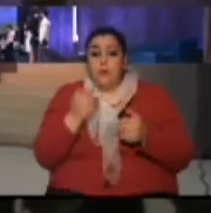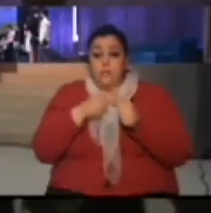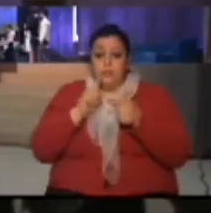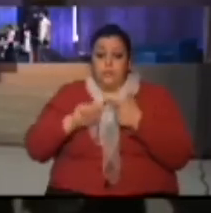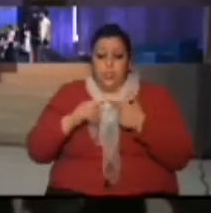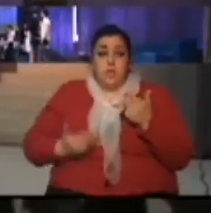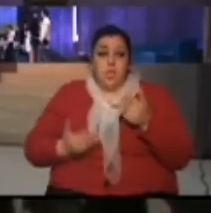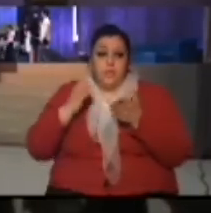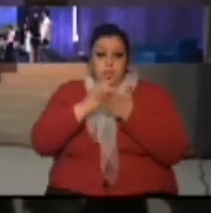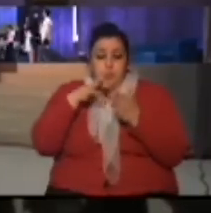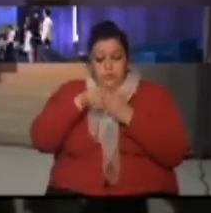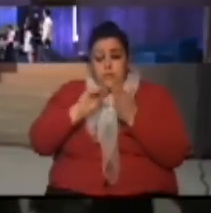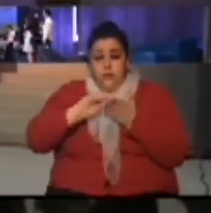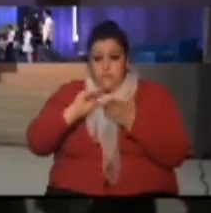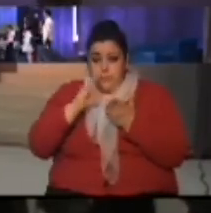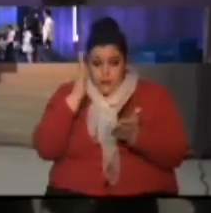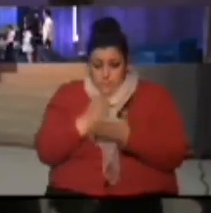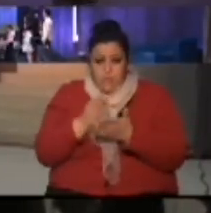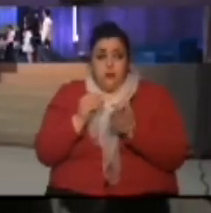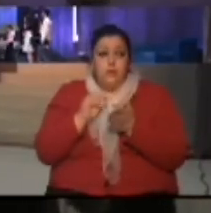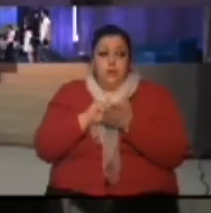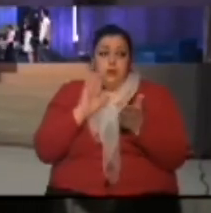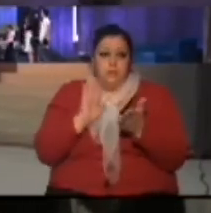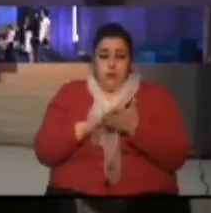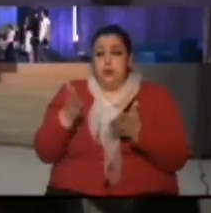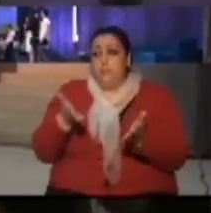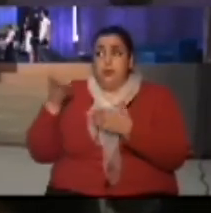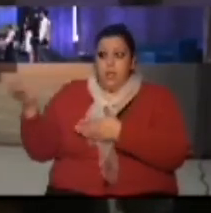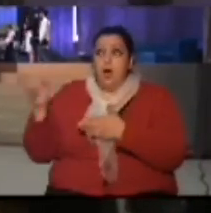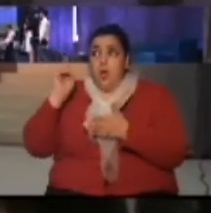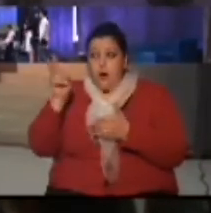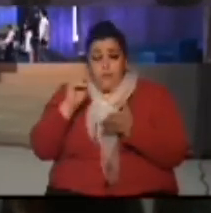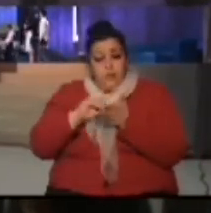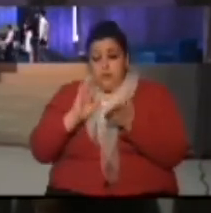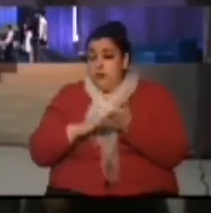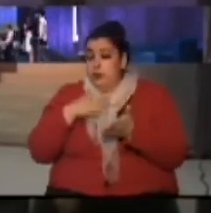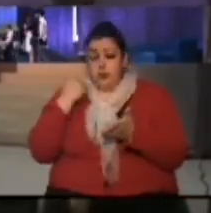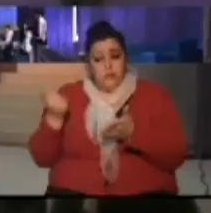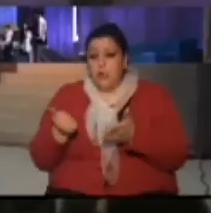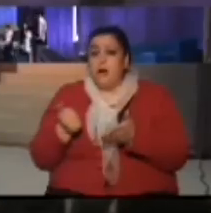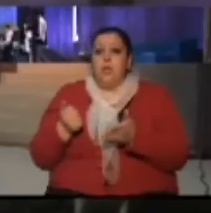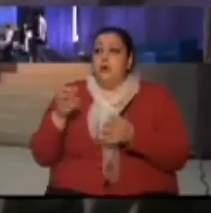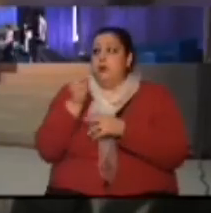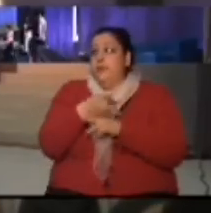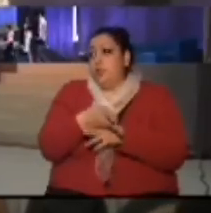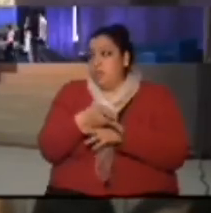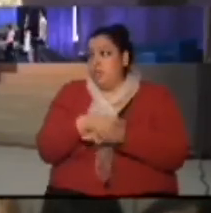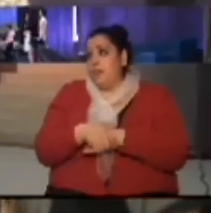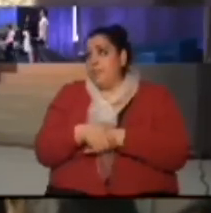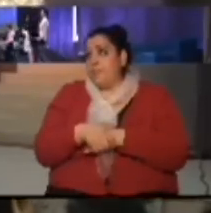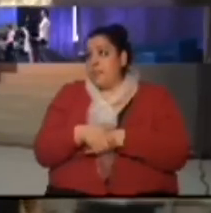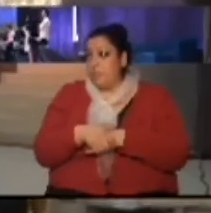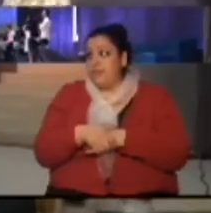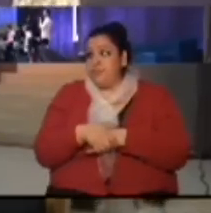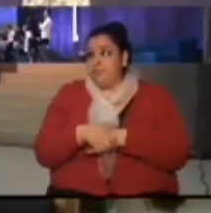չեղավ, դուրս են անելու, իսկ ում անունը այդ կյանքի գրքի մեջ մնաց, հավիտյան է բնակվելու նրա հետ, փառք ամենակարող Աստծուն